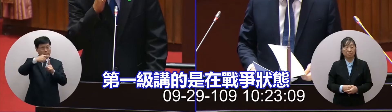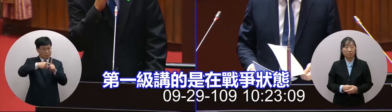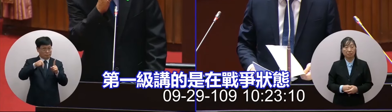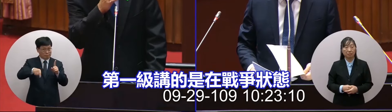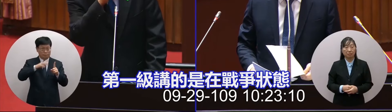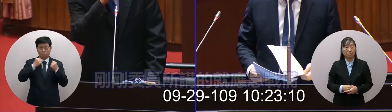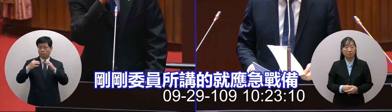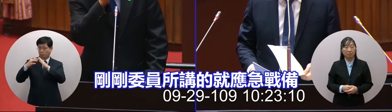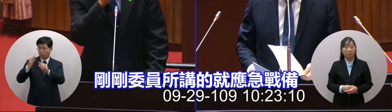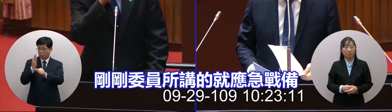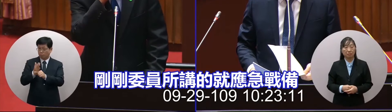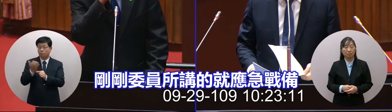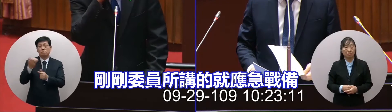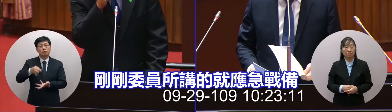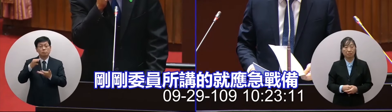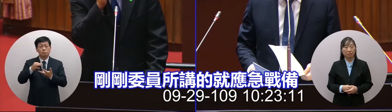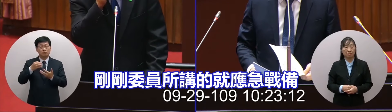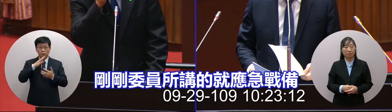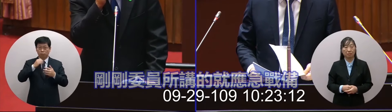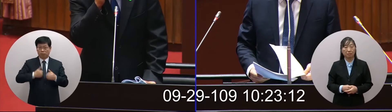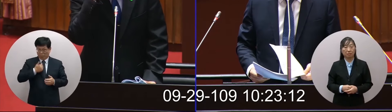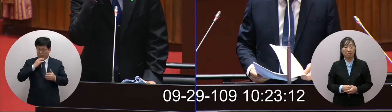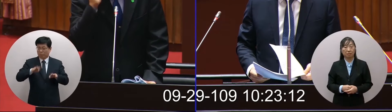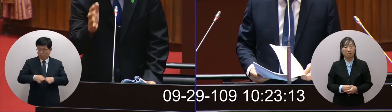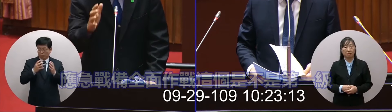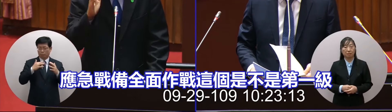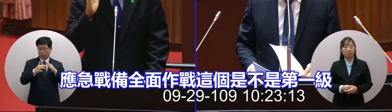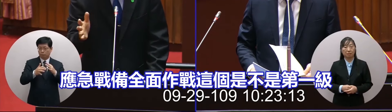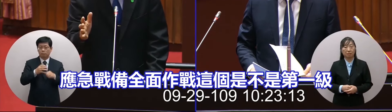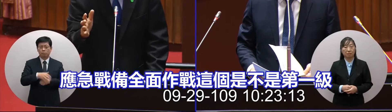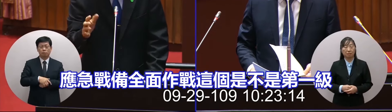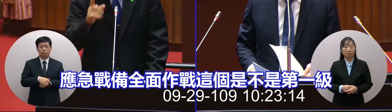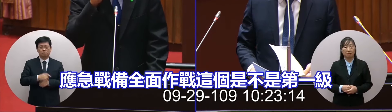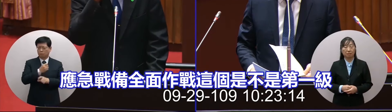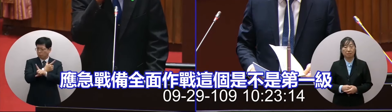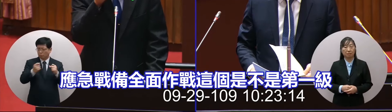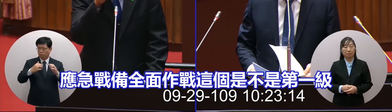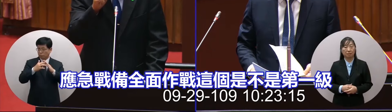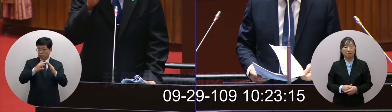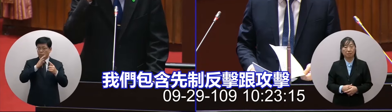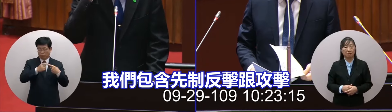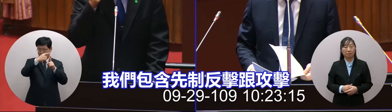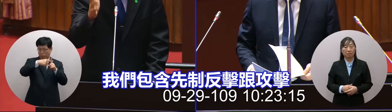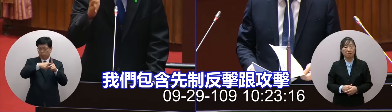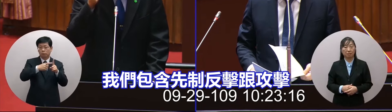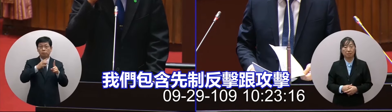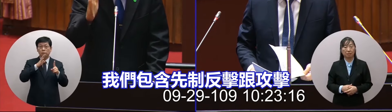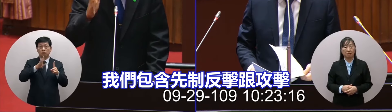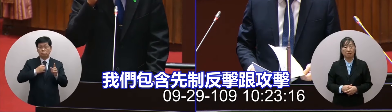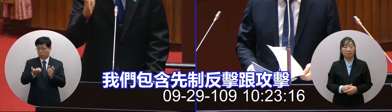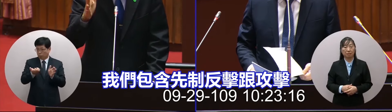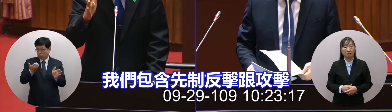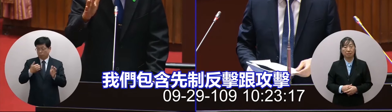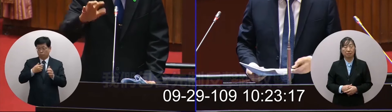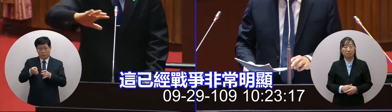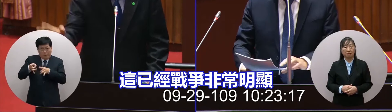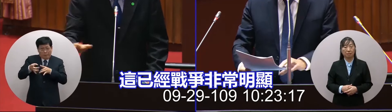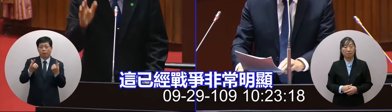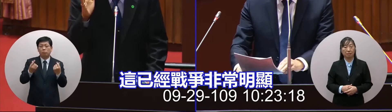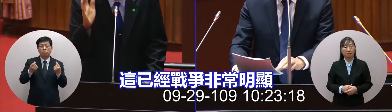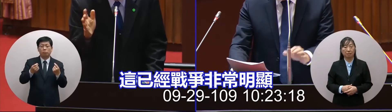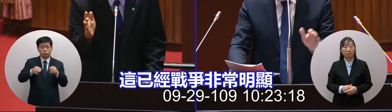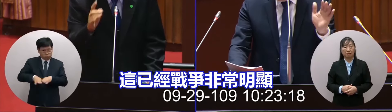讲的是在战争状态，刚刚委员所讲的这个应急战备、应急战备全面作战，这个时候的第一级，我们包含了先制的反击跟攻